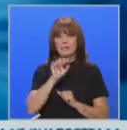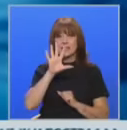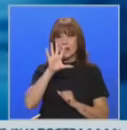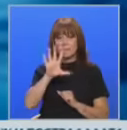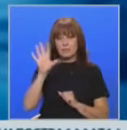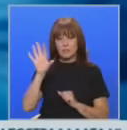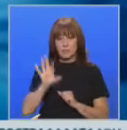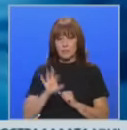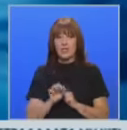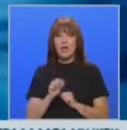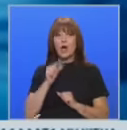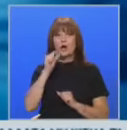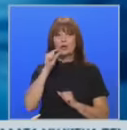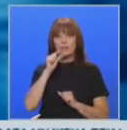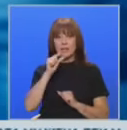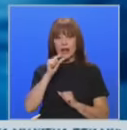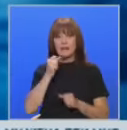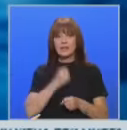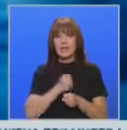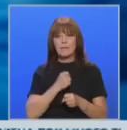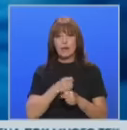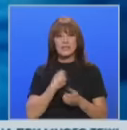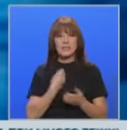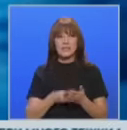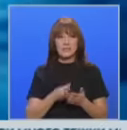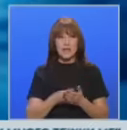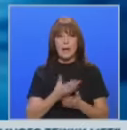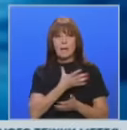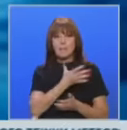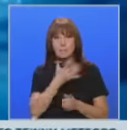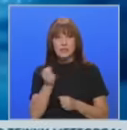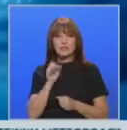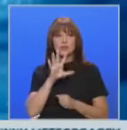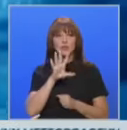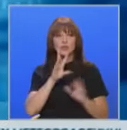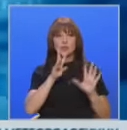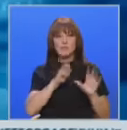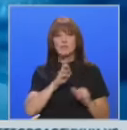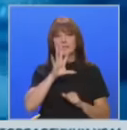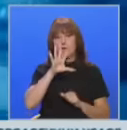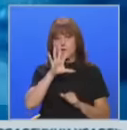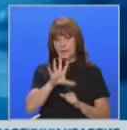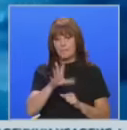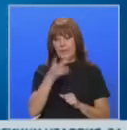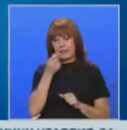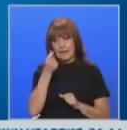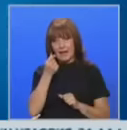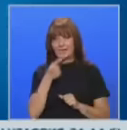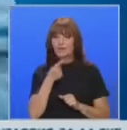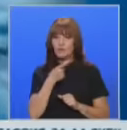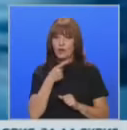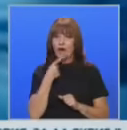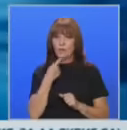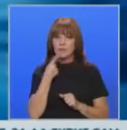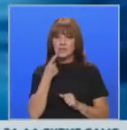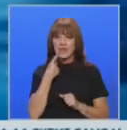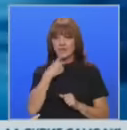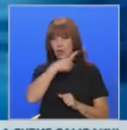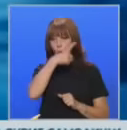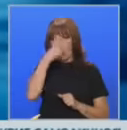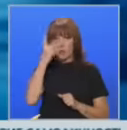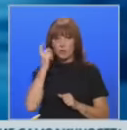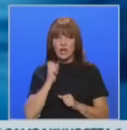от минималната работна заплата, т.е. 585 лева. Това разясняват от Главната инспекция по труда. Случай,